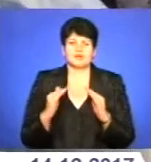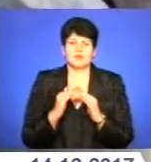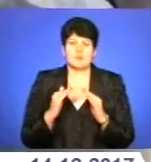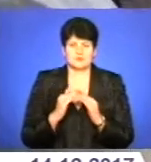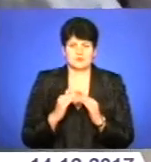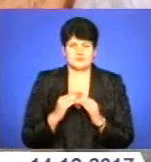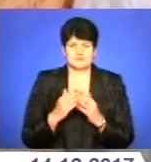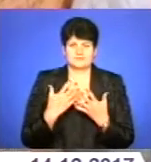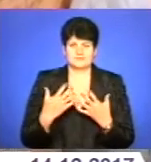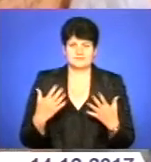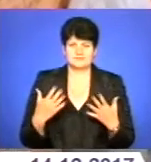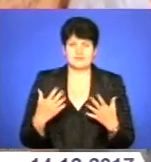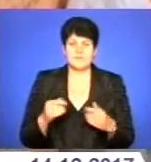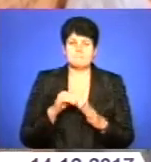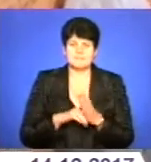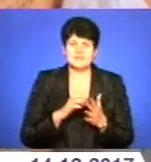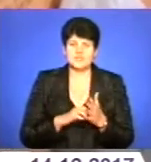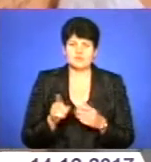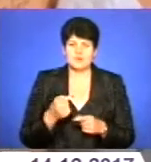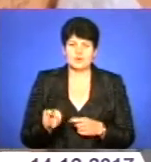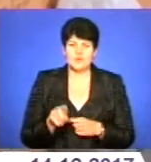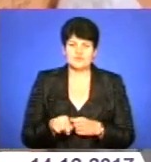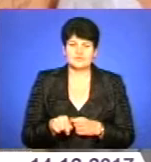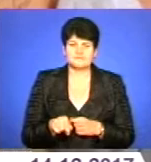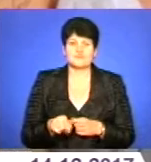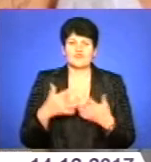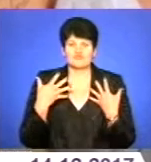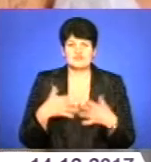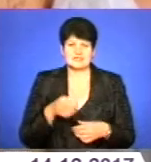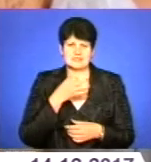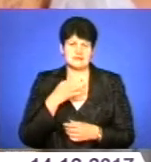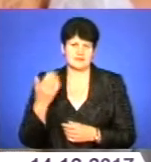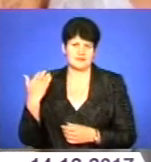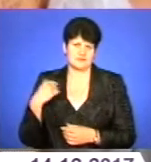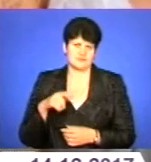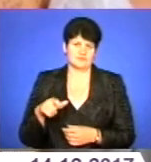атмосферу. Причини, чому я ходжу сюди, напевно, вже сказали вам попередньо.